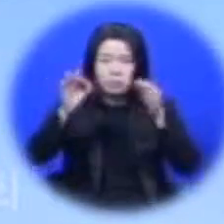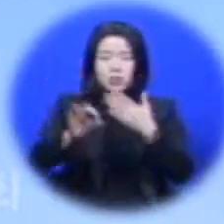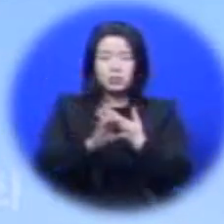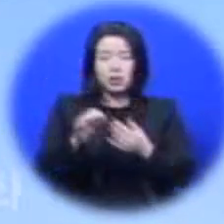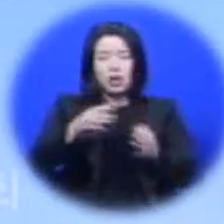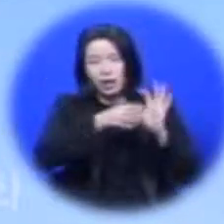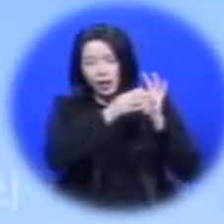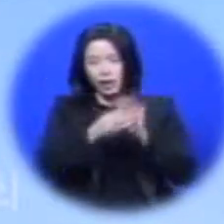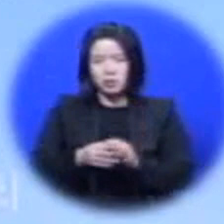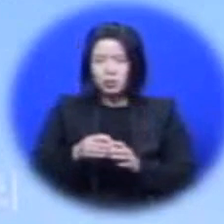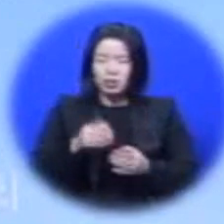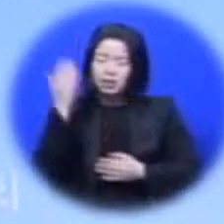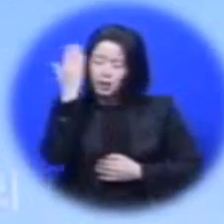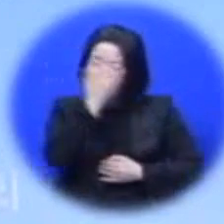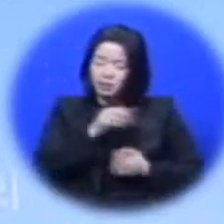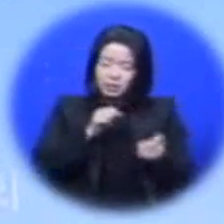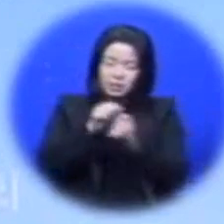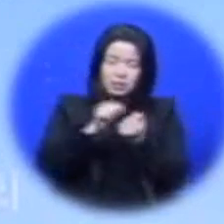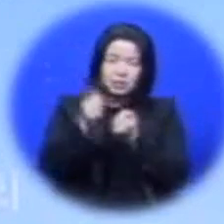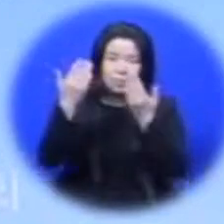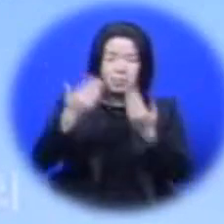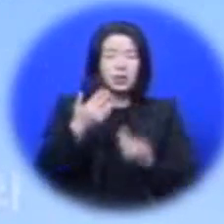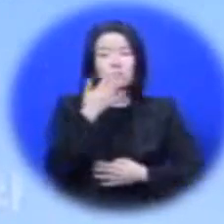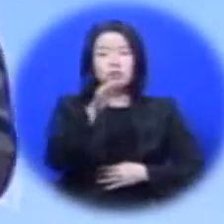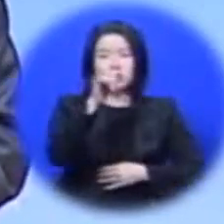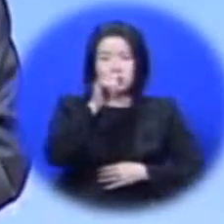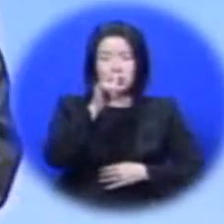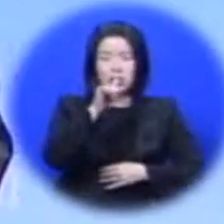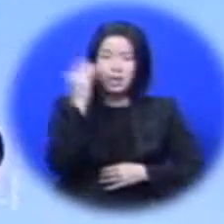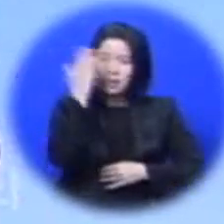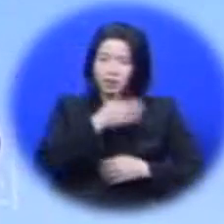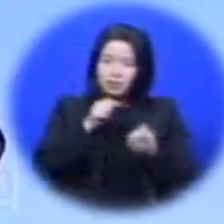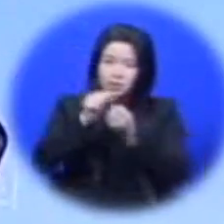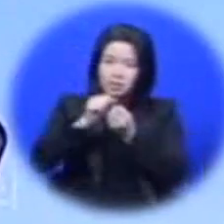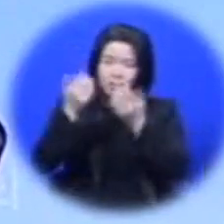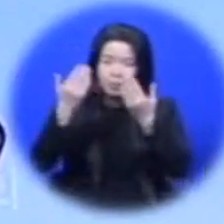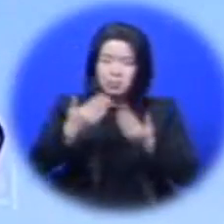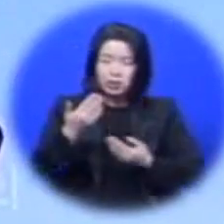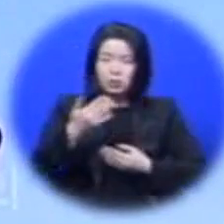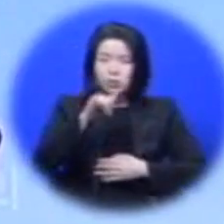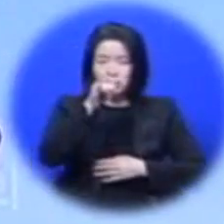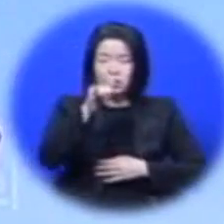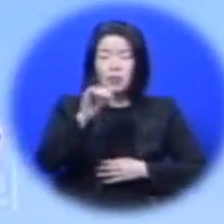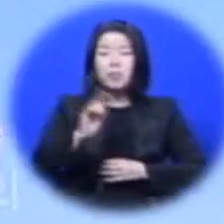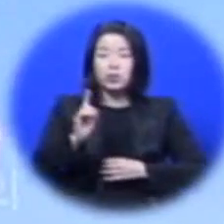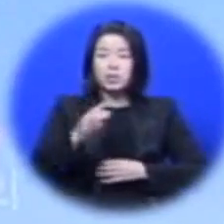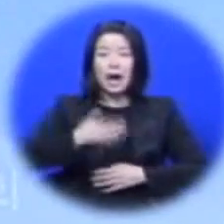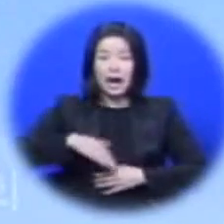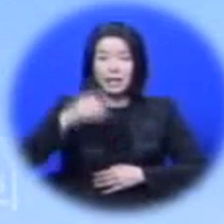깨끗이 씻음을 받습니다. 여러분 깨끗이 씻음을 받는 게 어떤 느낌인지 아시잖아요.